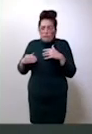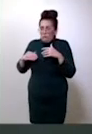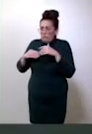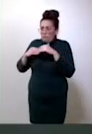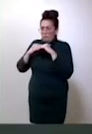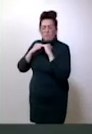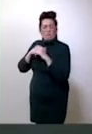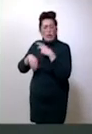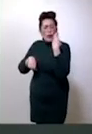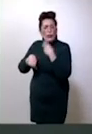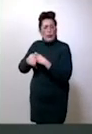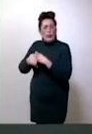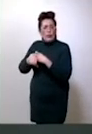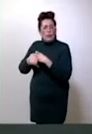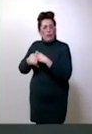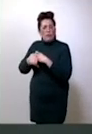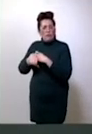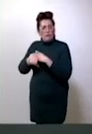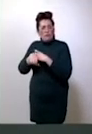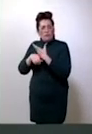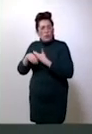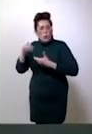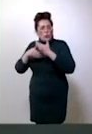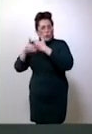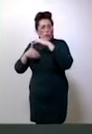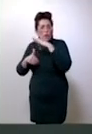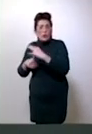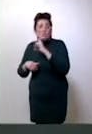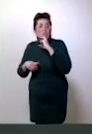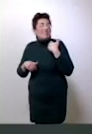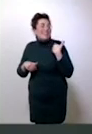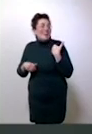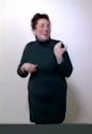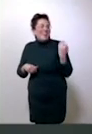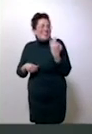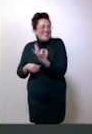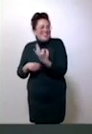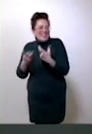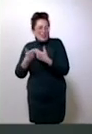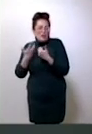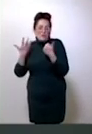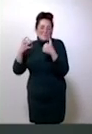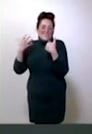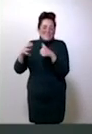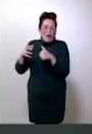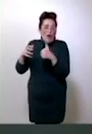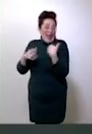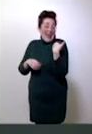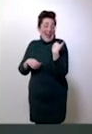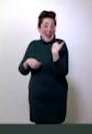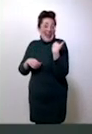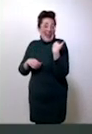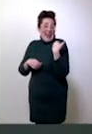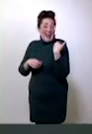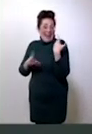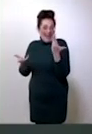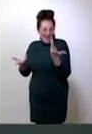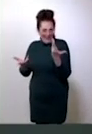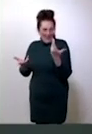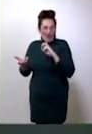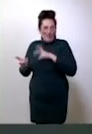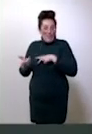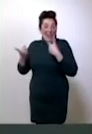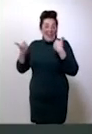l'a rappelé tout à l'heure avec Cœur de Ginkgo, pour les 600 derniers logements et locaux d'activité livrés récemment,